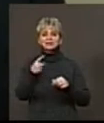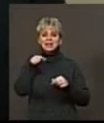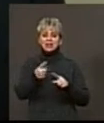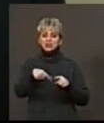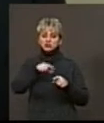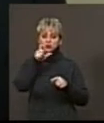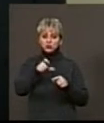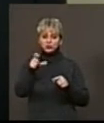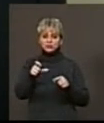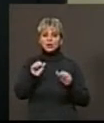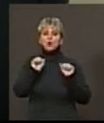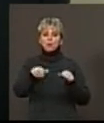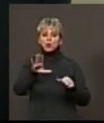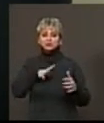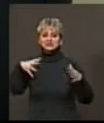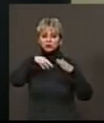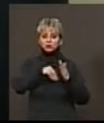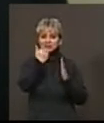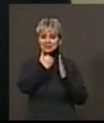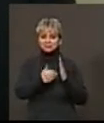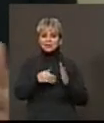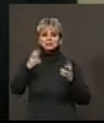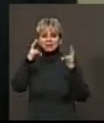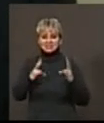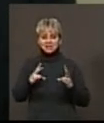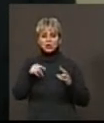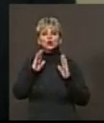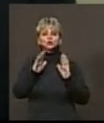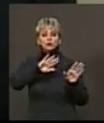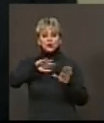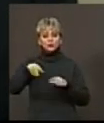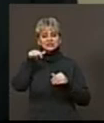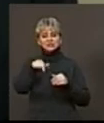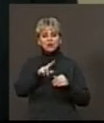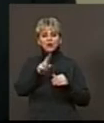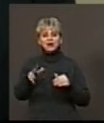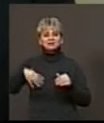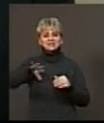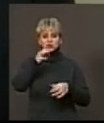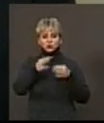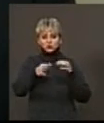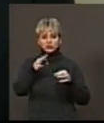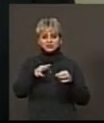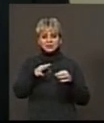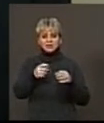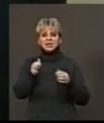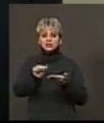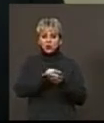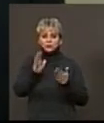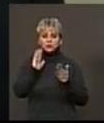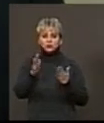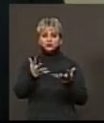эти люди могут быть включены в список пострадавших только после того, как все судебные документы